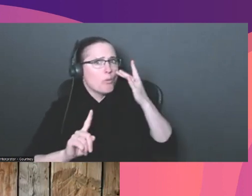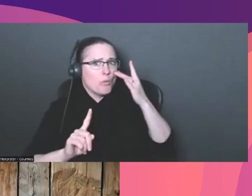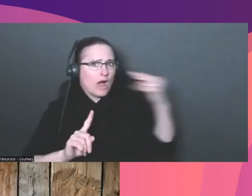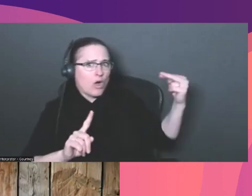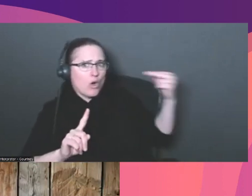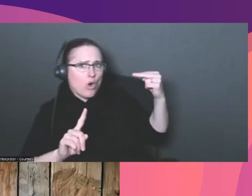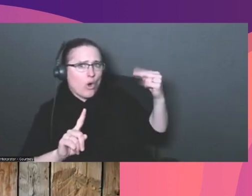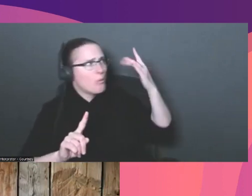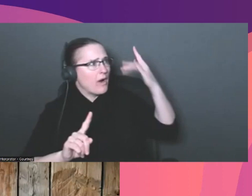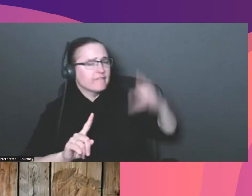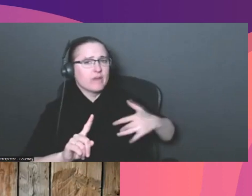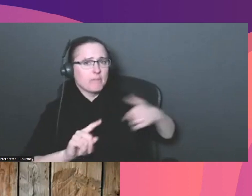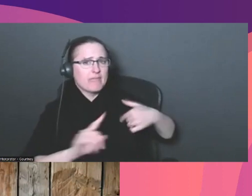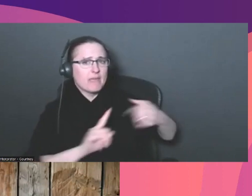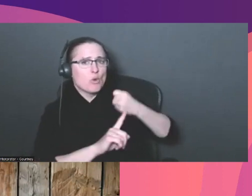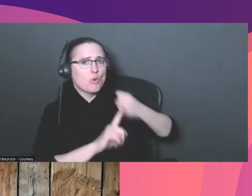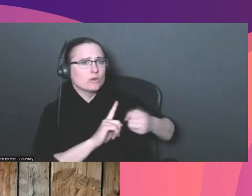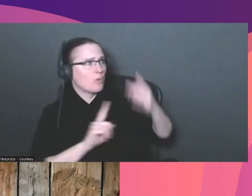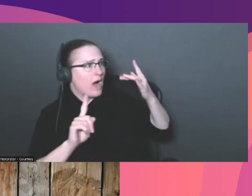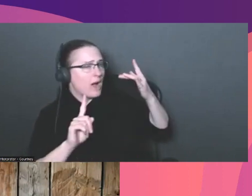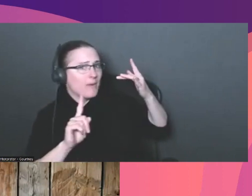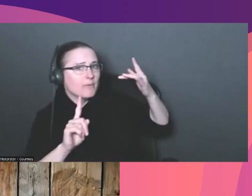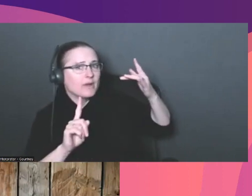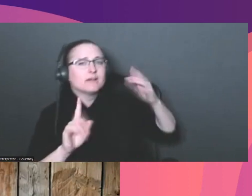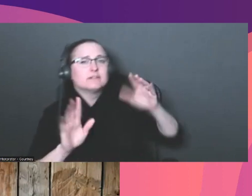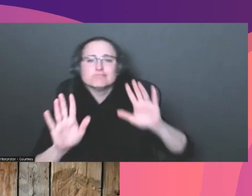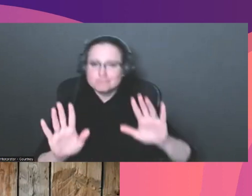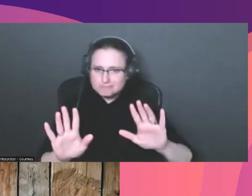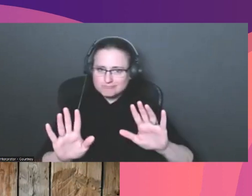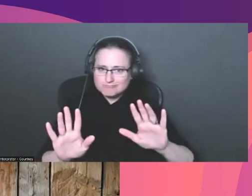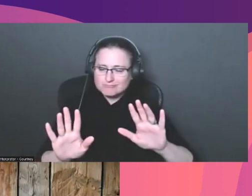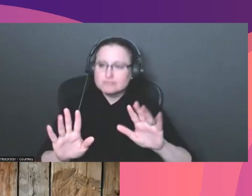les femmes qui font l'objet de violences conjugales peuvent